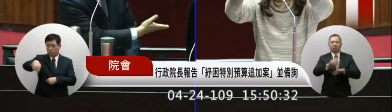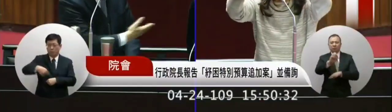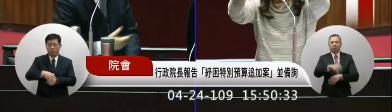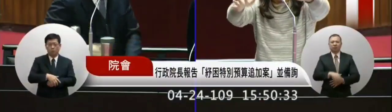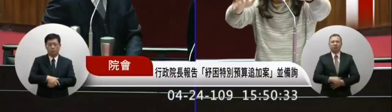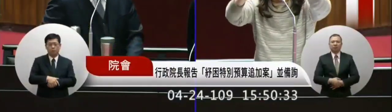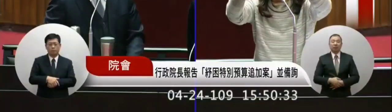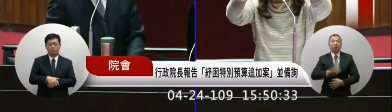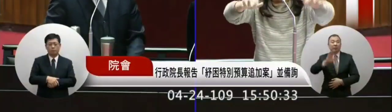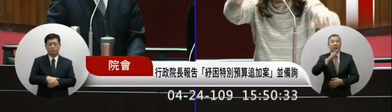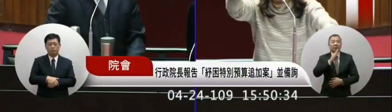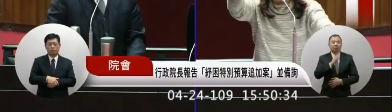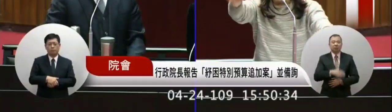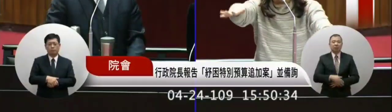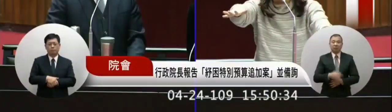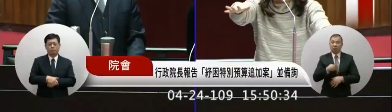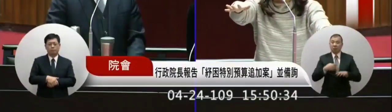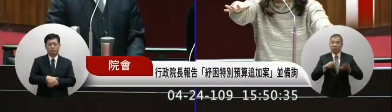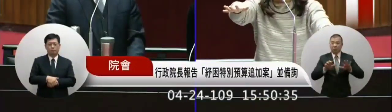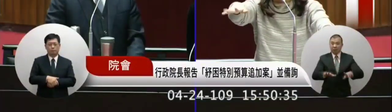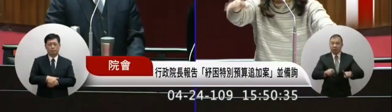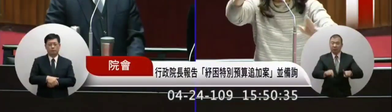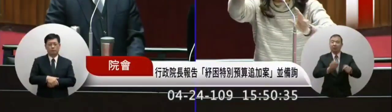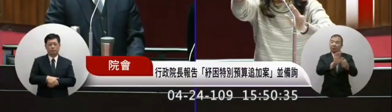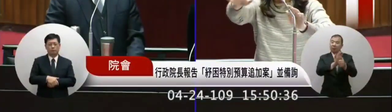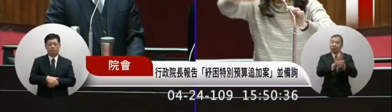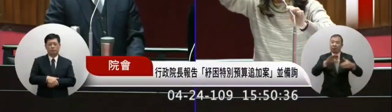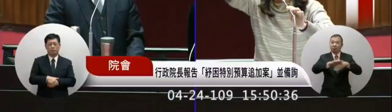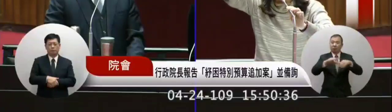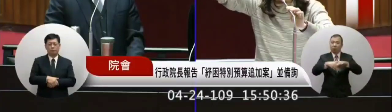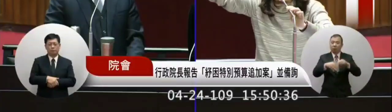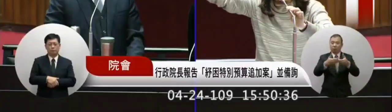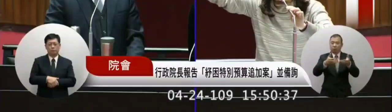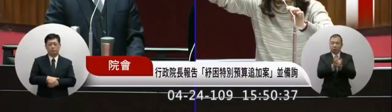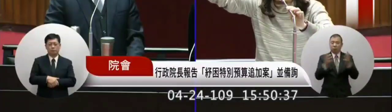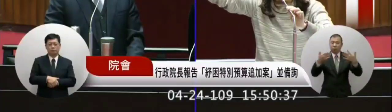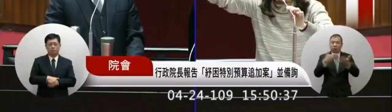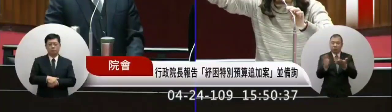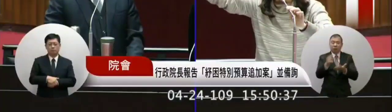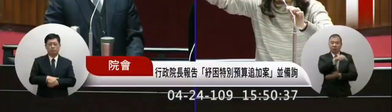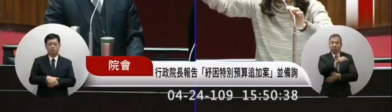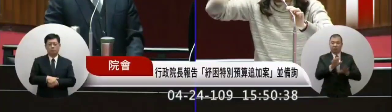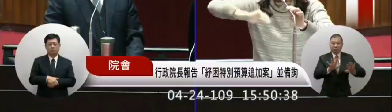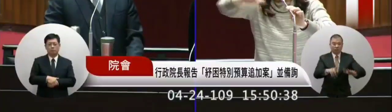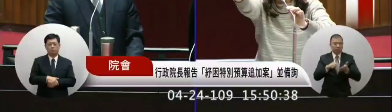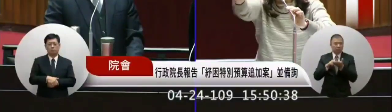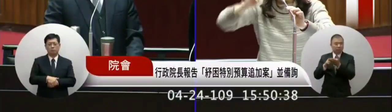多的啦，但是我是在帮文化部解决问题。他目前申请出来的案